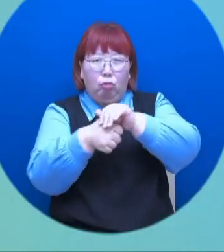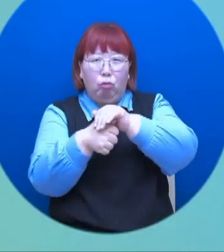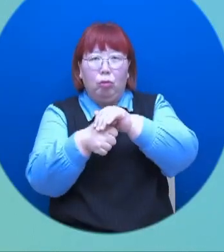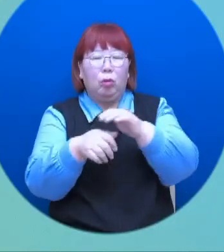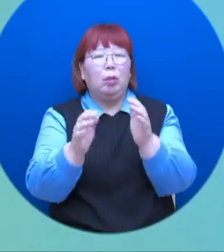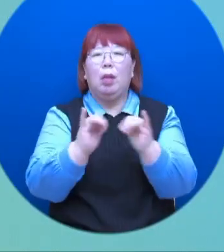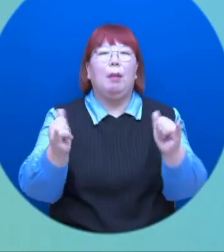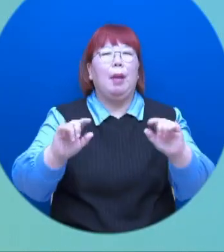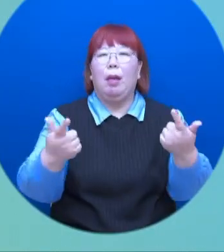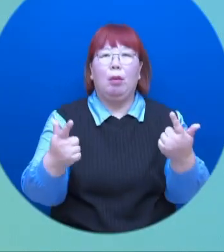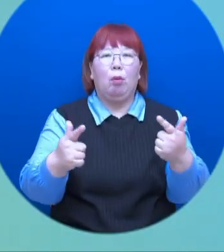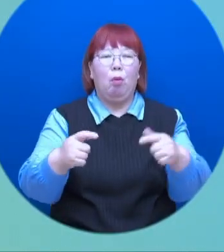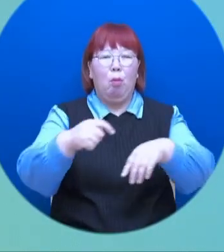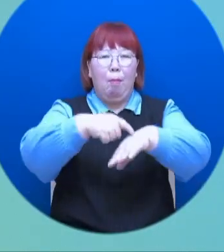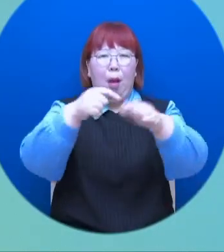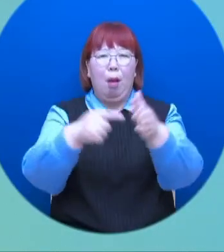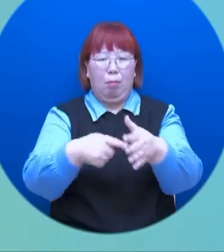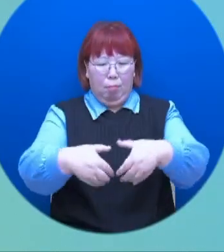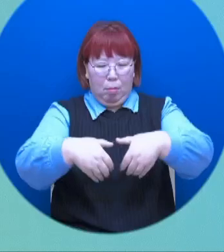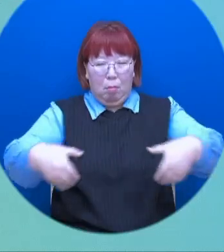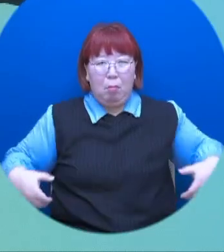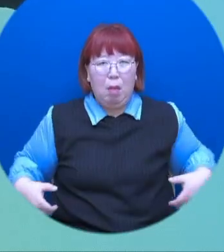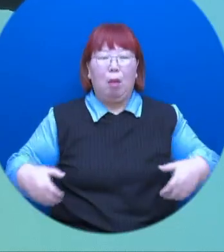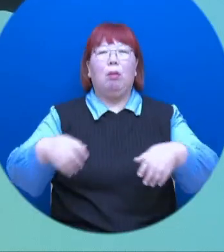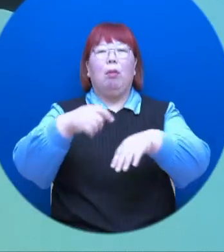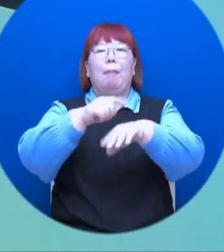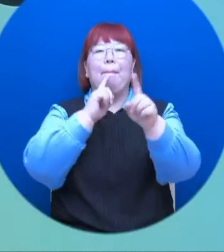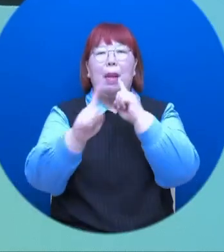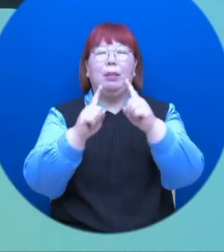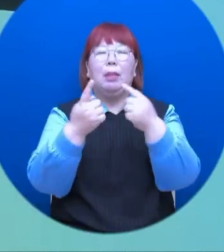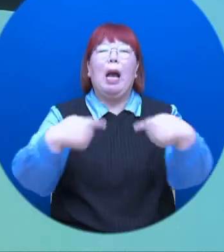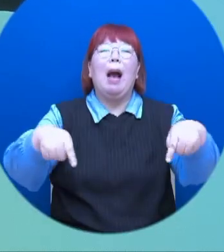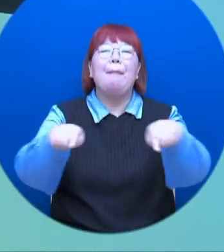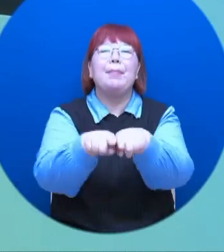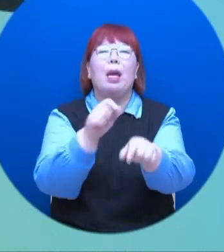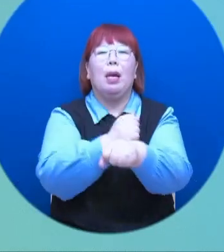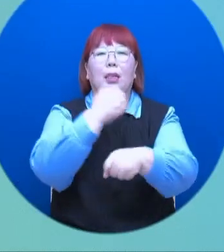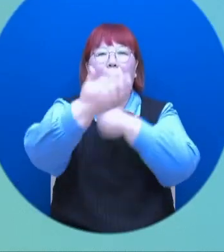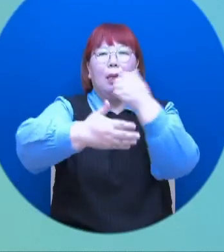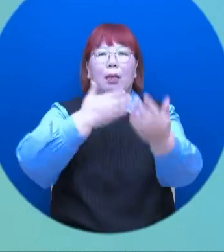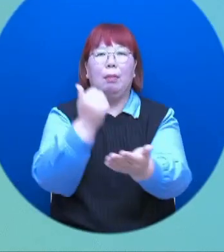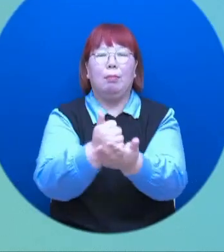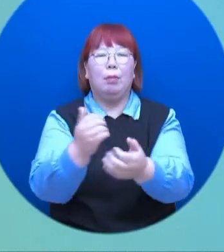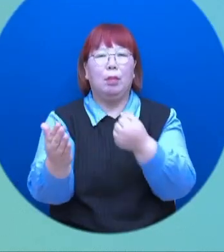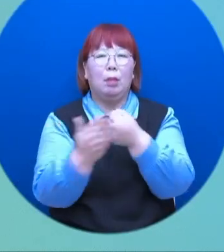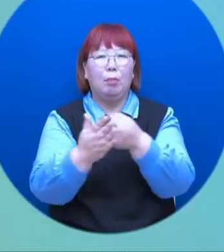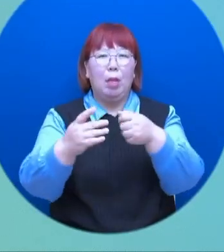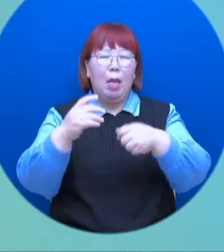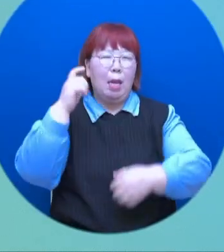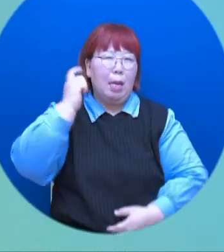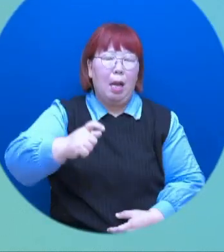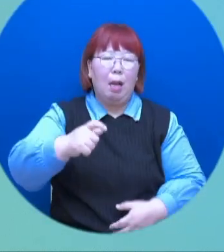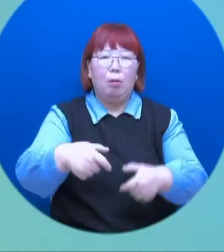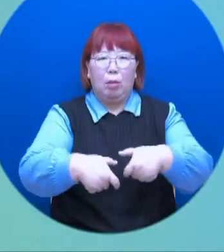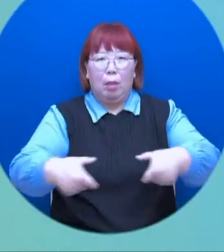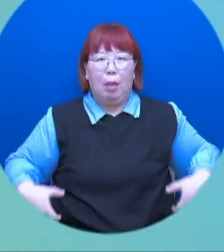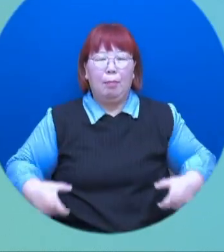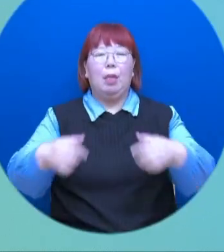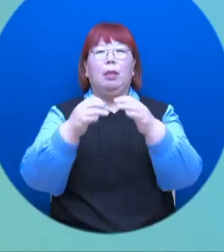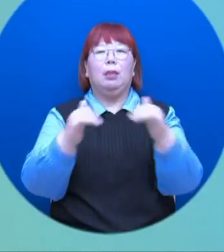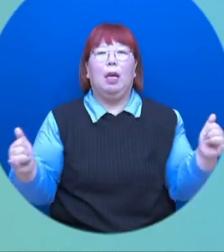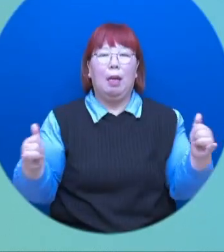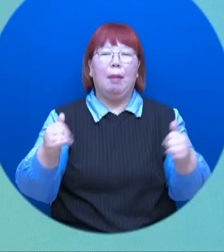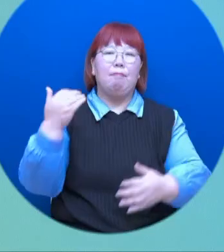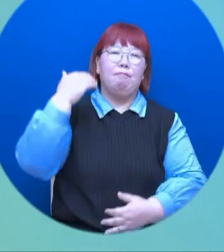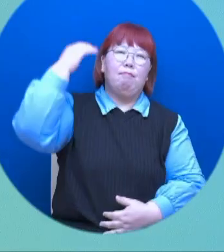아니라 가슴을 당당히 피고 말씀과 함께 하시는 하나님으로 인하여 강하고 담대한 사람으로 안악